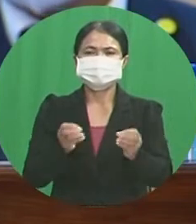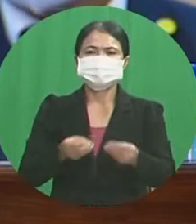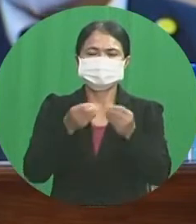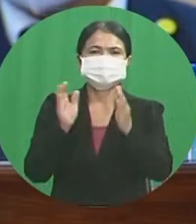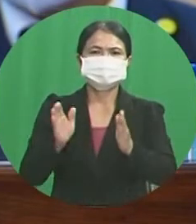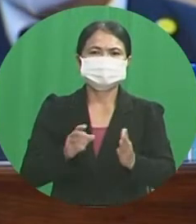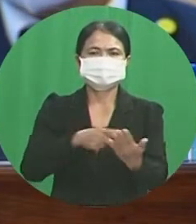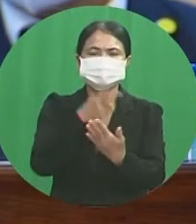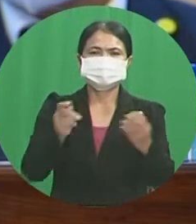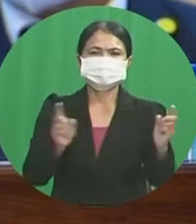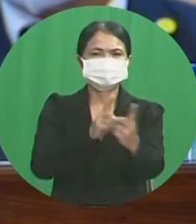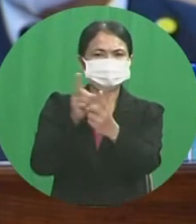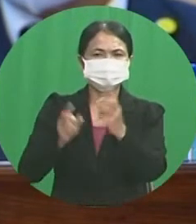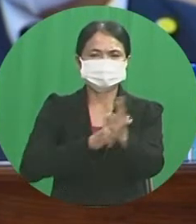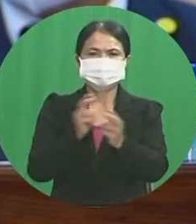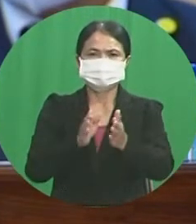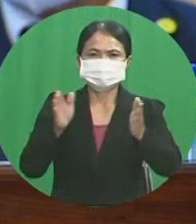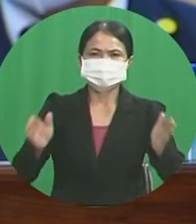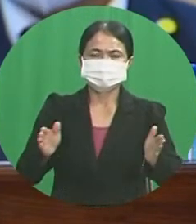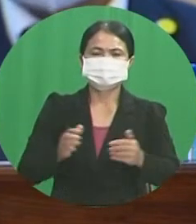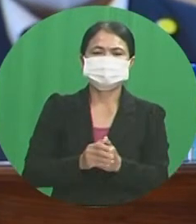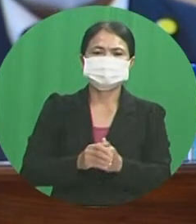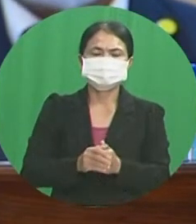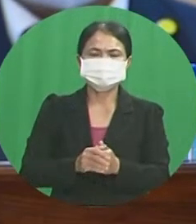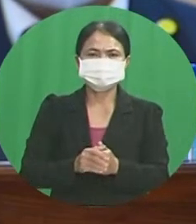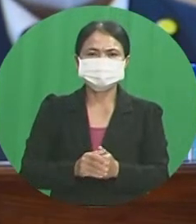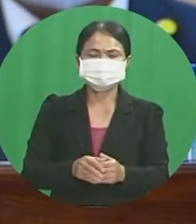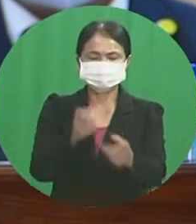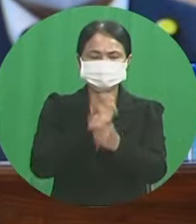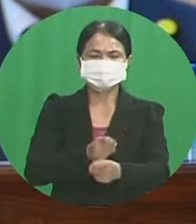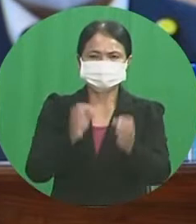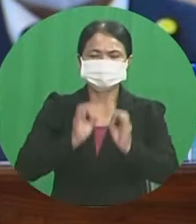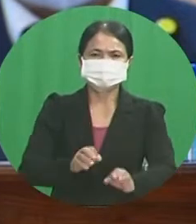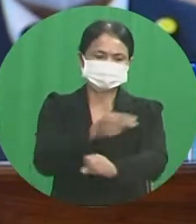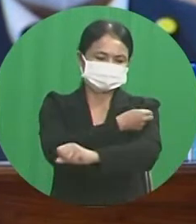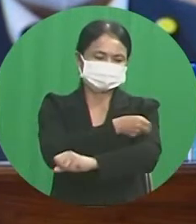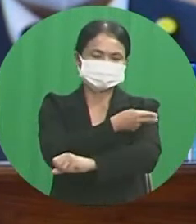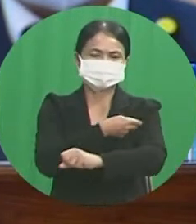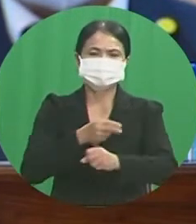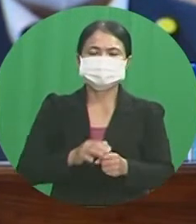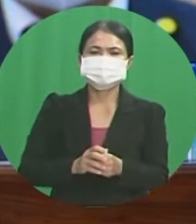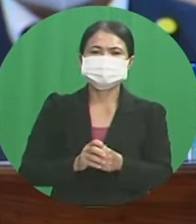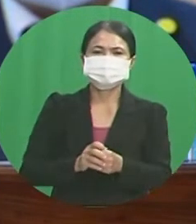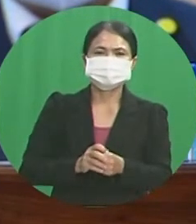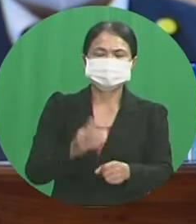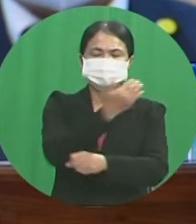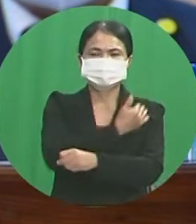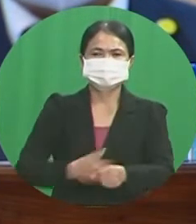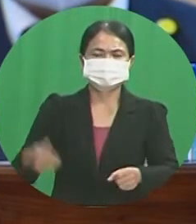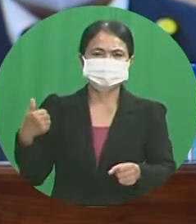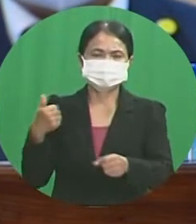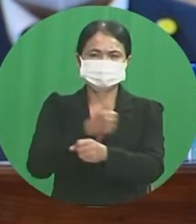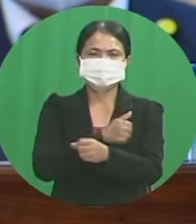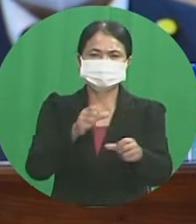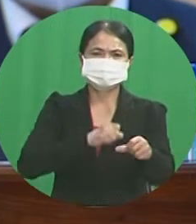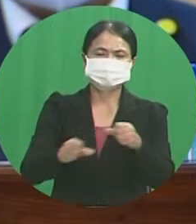រៀបចំកម្មវិធីជួបជុំលក្ខណៈទ្រង់ទ្រាយធំនិងគ្រាន់តែគោរពតាមវិធានសុខាភិបាលតែប៉ុណ្ណោះសម្តេចតេជោបានបន្ត